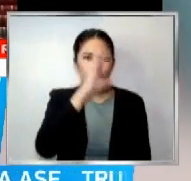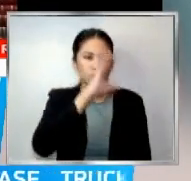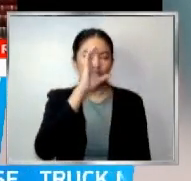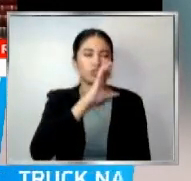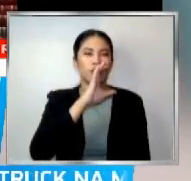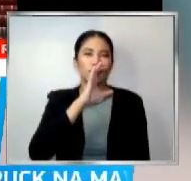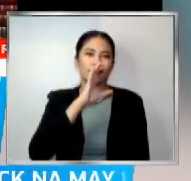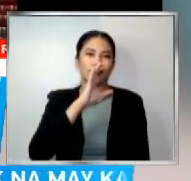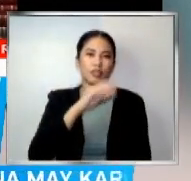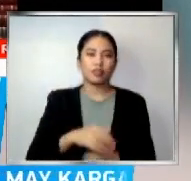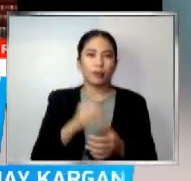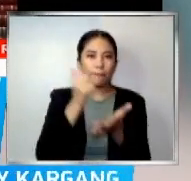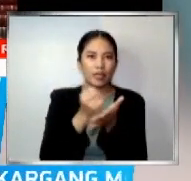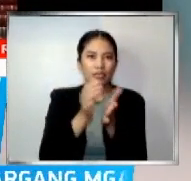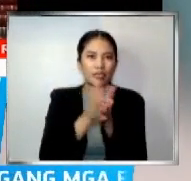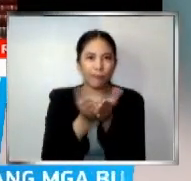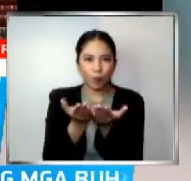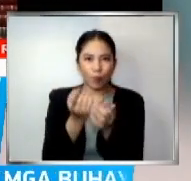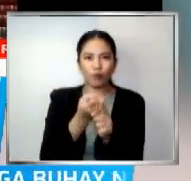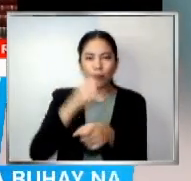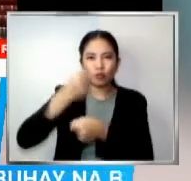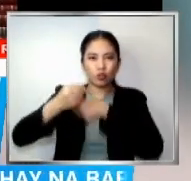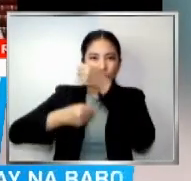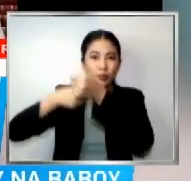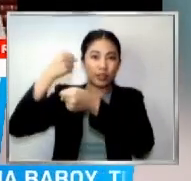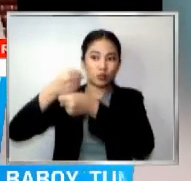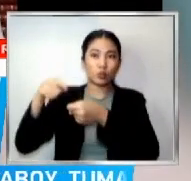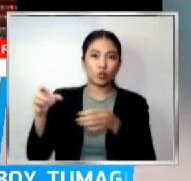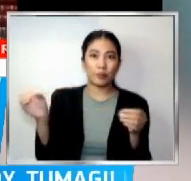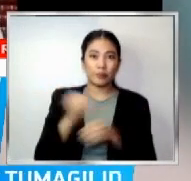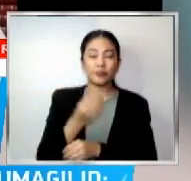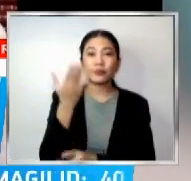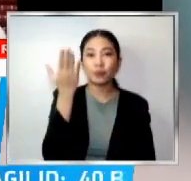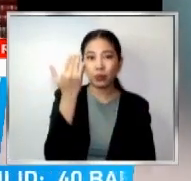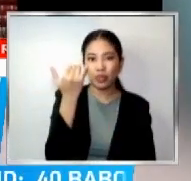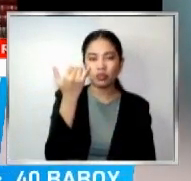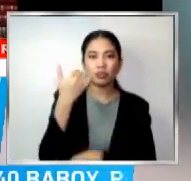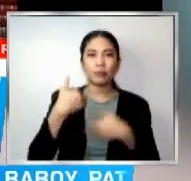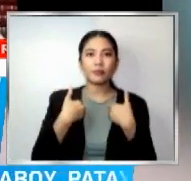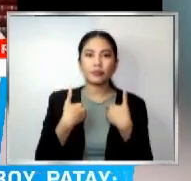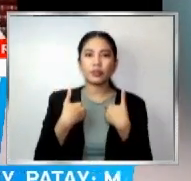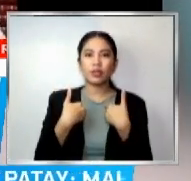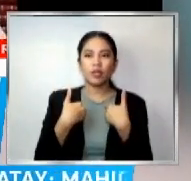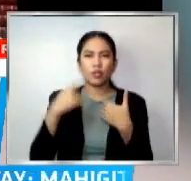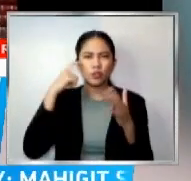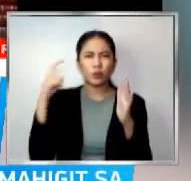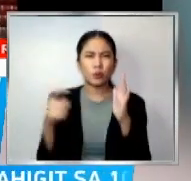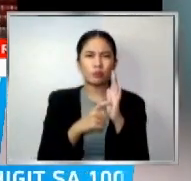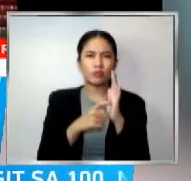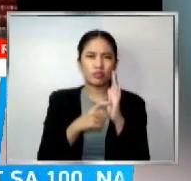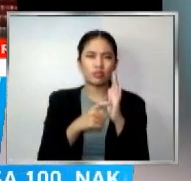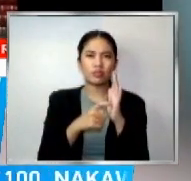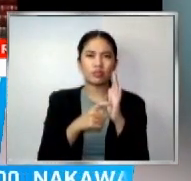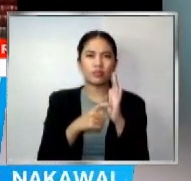ng Cotabato field office nila because they also noticed that may